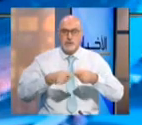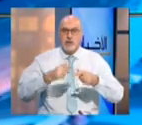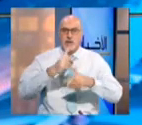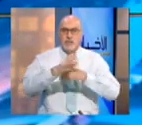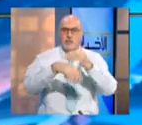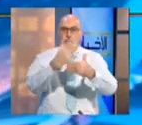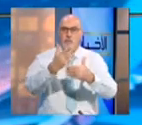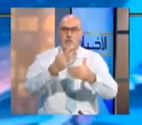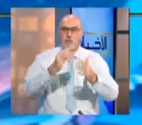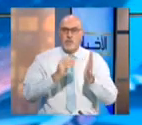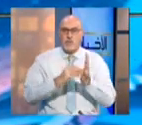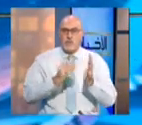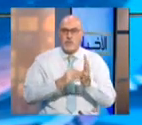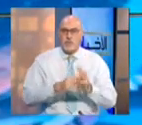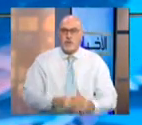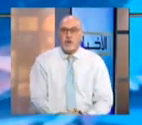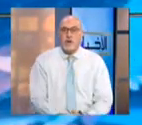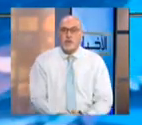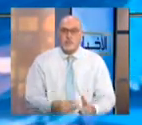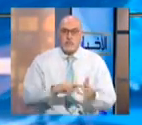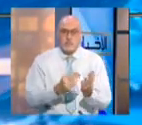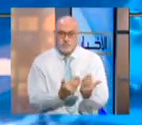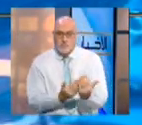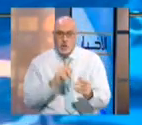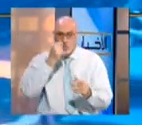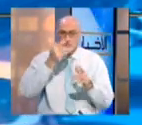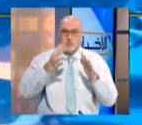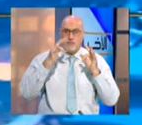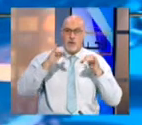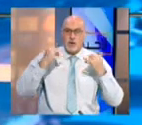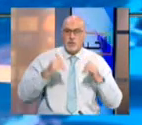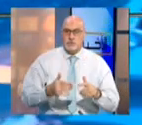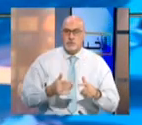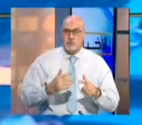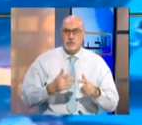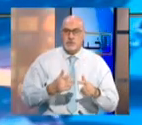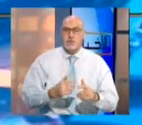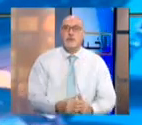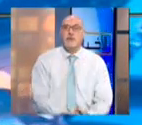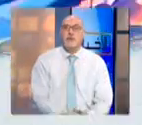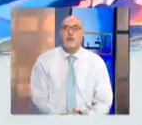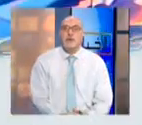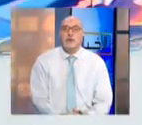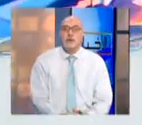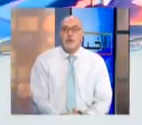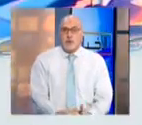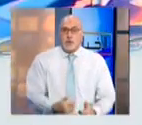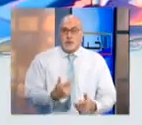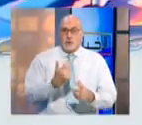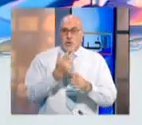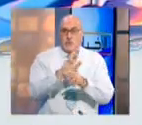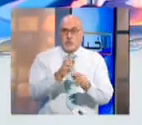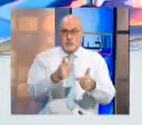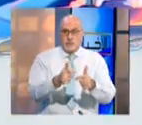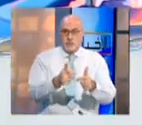ديناميكية جديدة تتماشى وتطلعات المتعاملين الاقتصاديين وشعبي البلدين. مراسلة